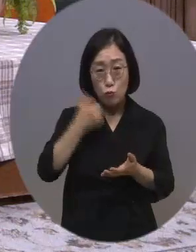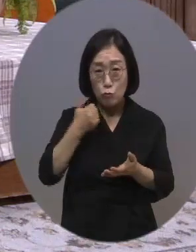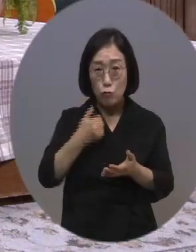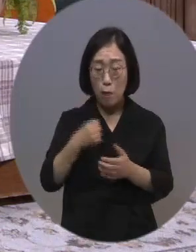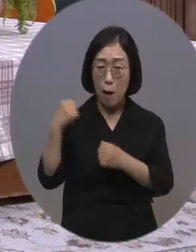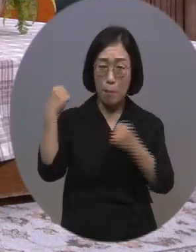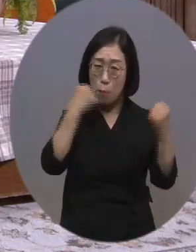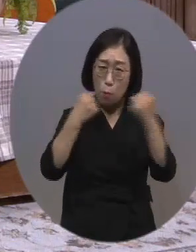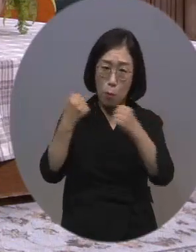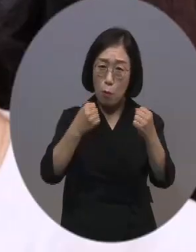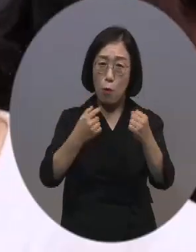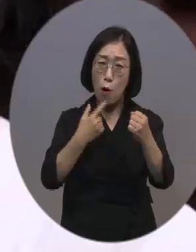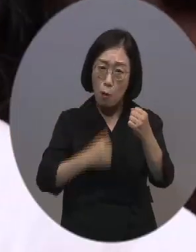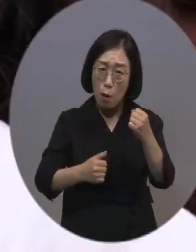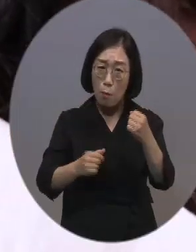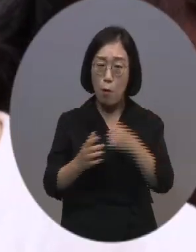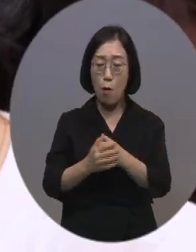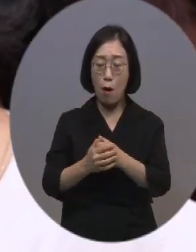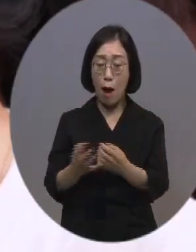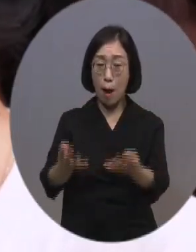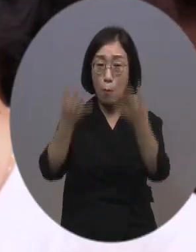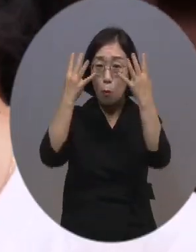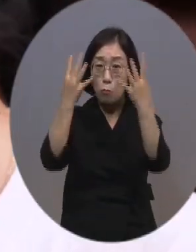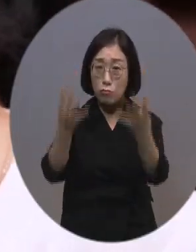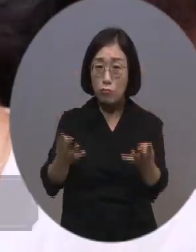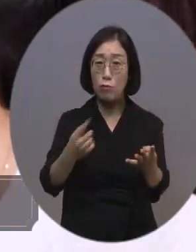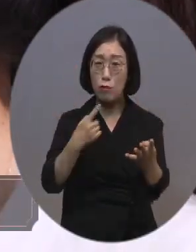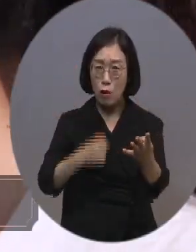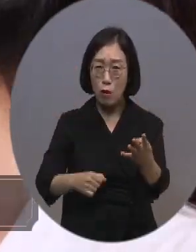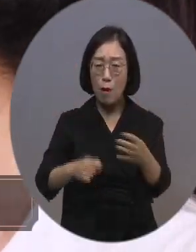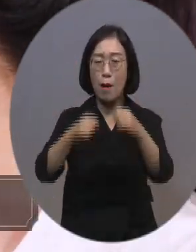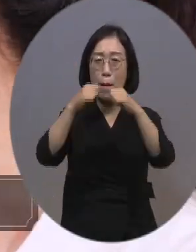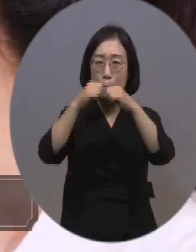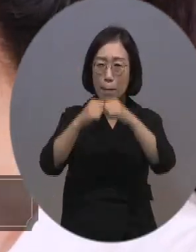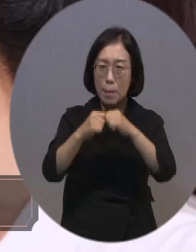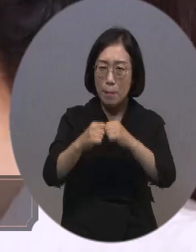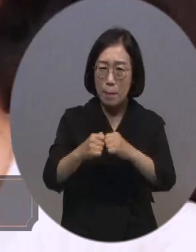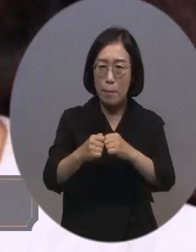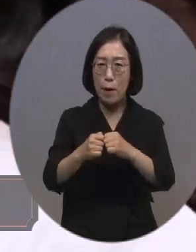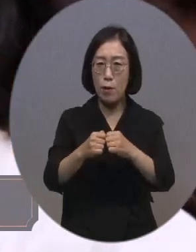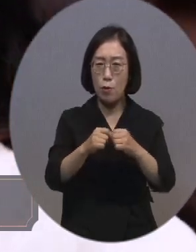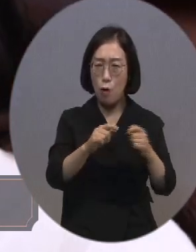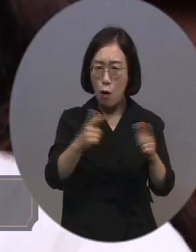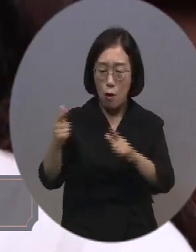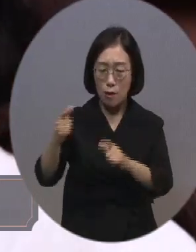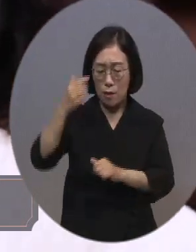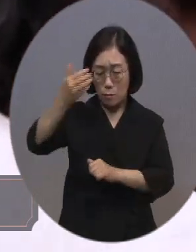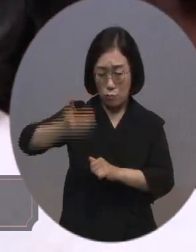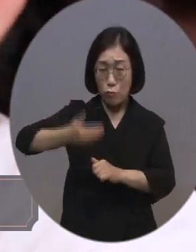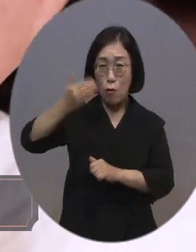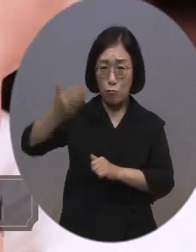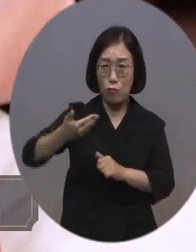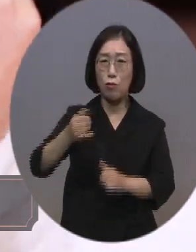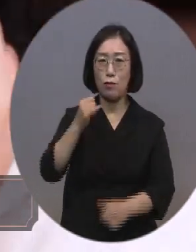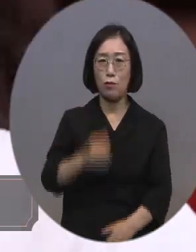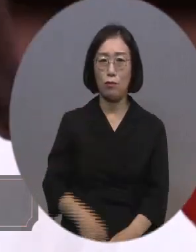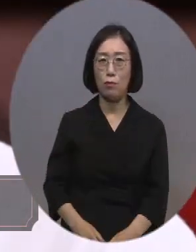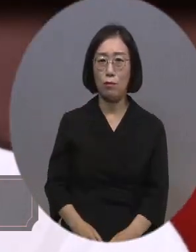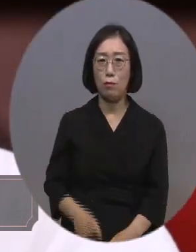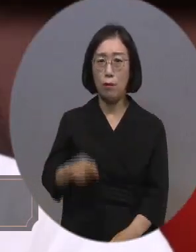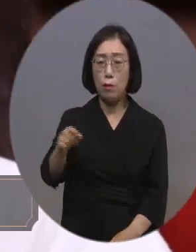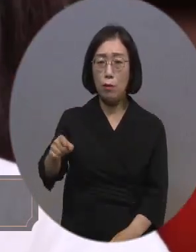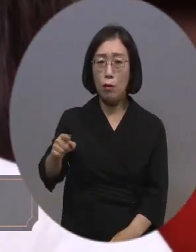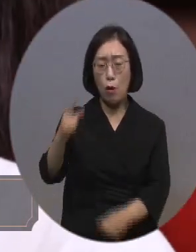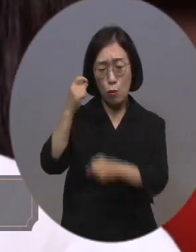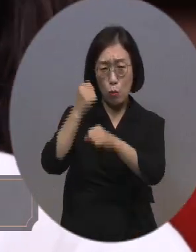얻어맞은 기억은 있습니까? 뭐 감옥에 갔다 온 경험이 있습니까? 아주 일상에서 사소한 거 있잖아요. 그런 걸 물어보는데 사실 그때 이런 게